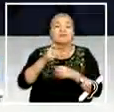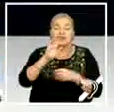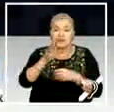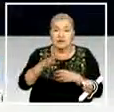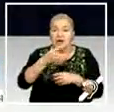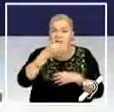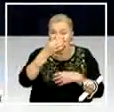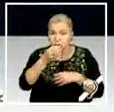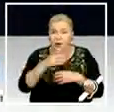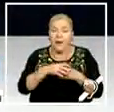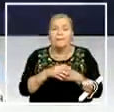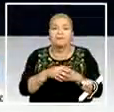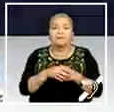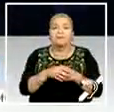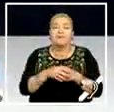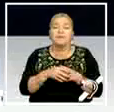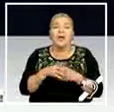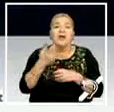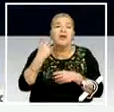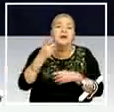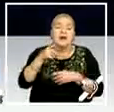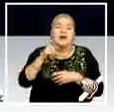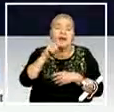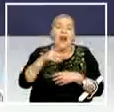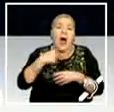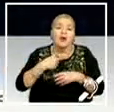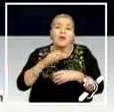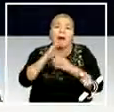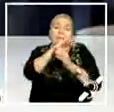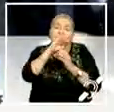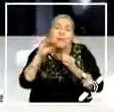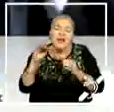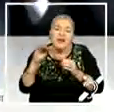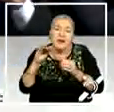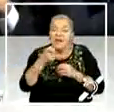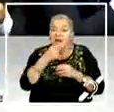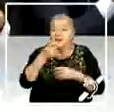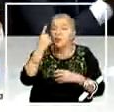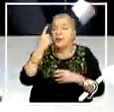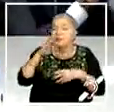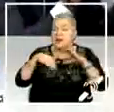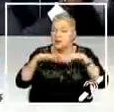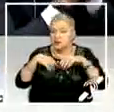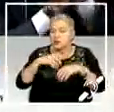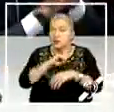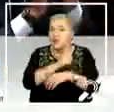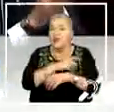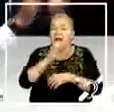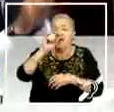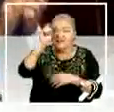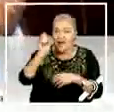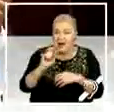citează surse medicale, scrie că starea acestuia este stabilă. Fostul premier, a cărui formațiune Forța Italia se